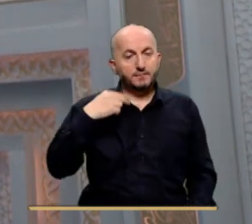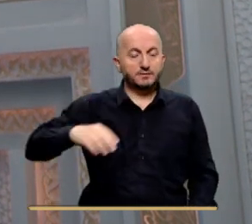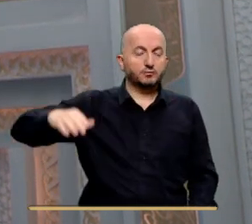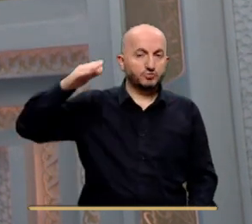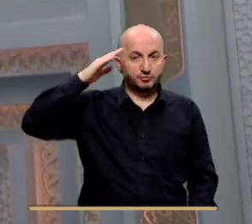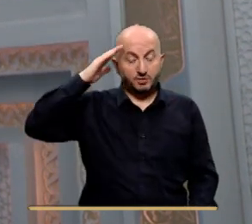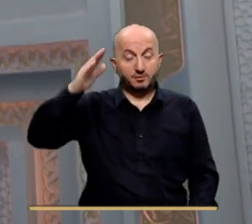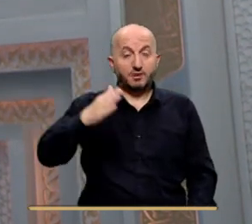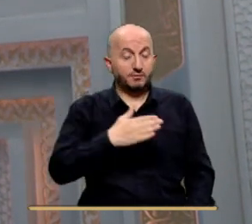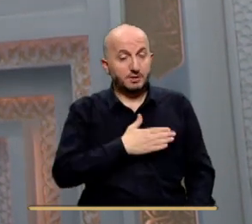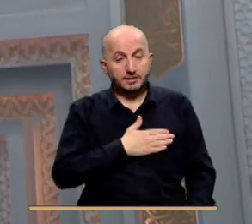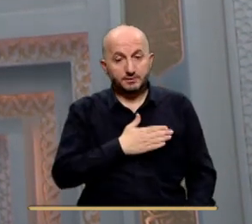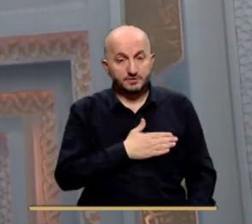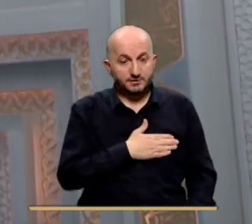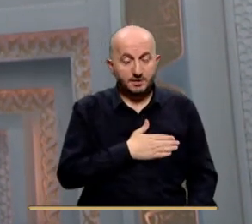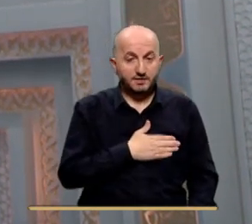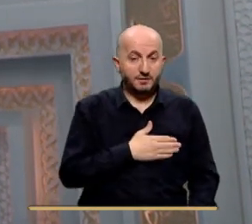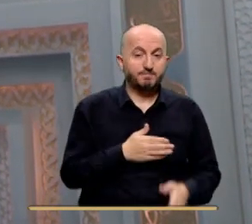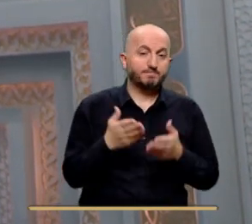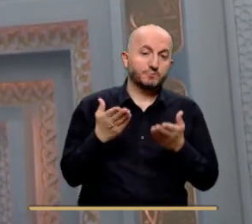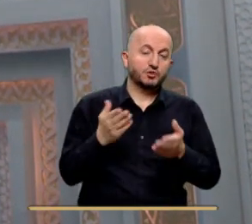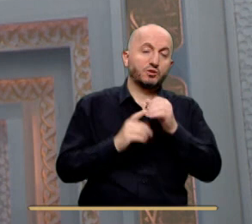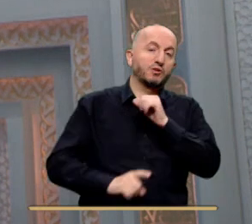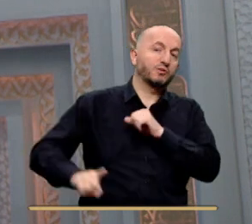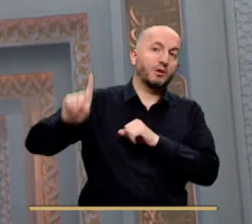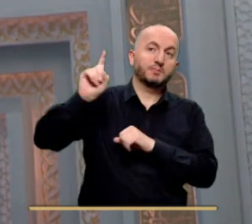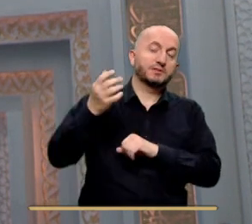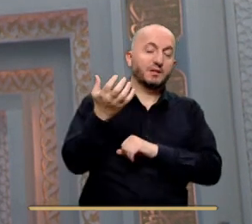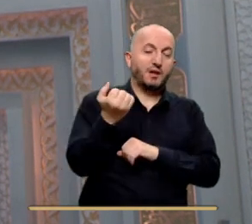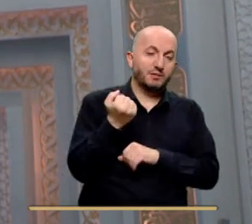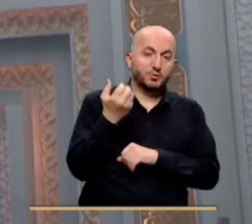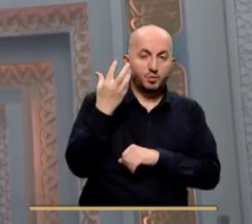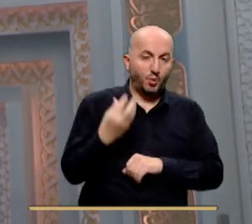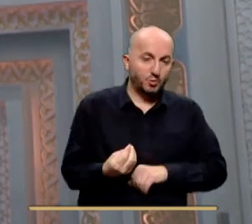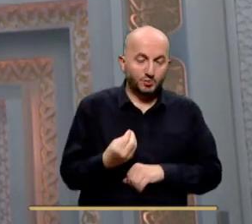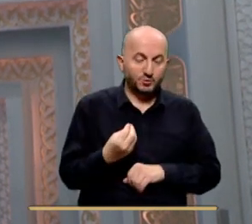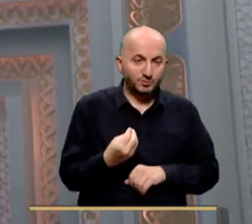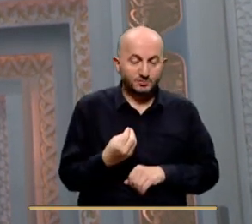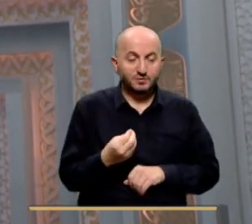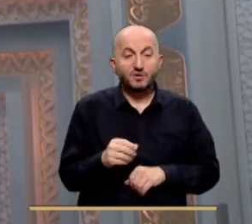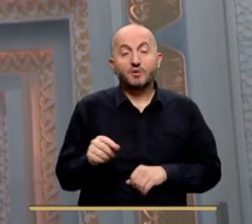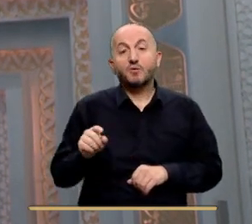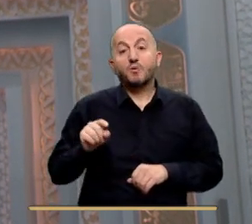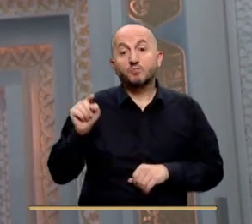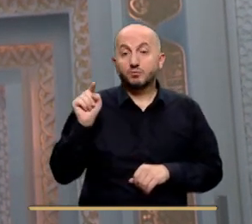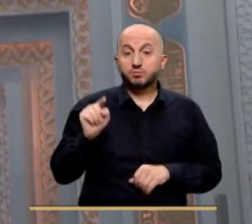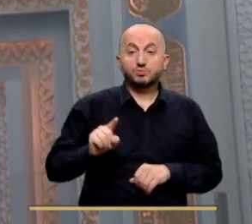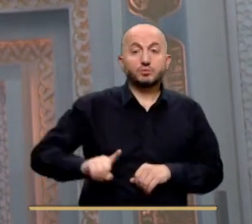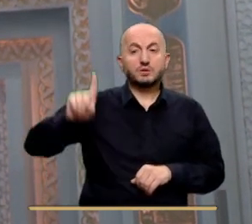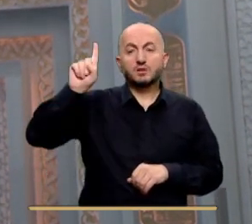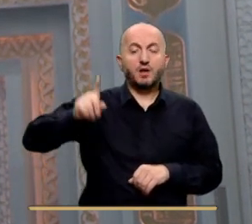sallallahu aleyhi ve sellem işte Rabbinden almış olduğu bu ilahi